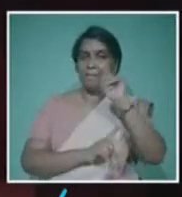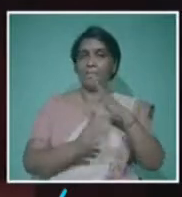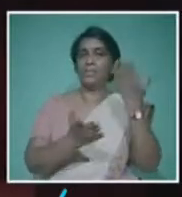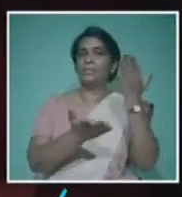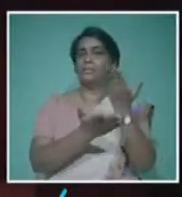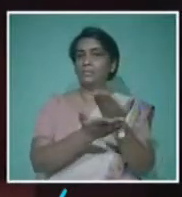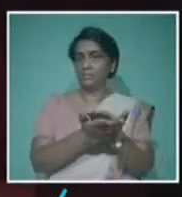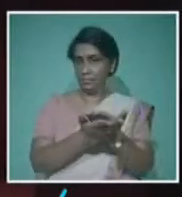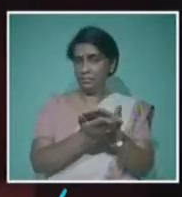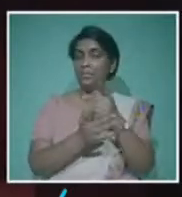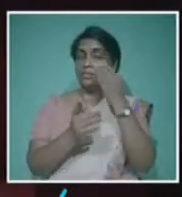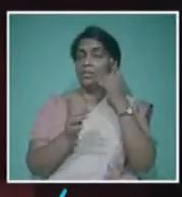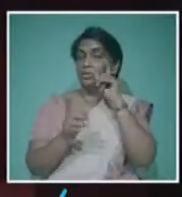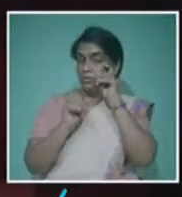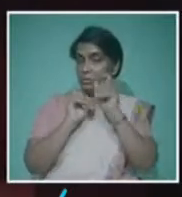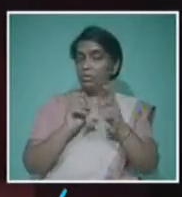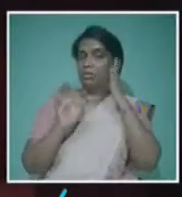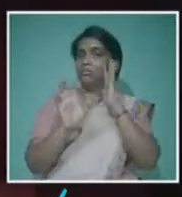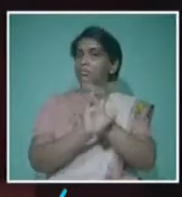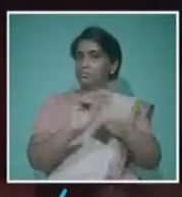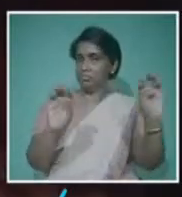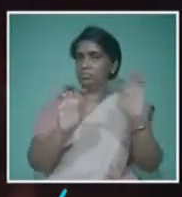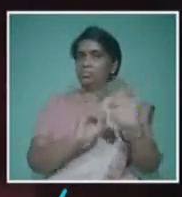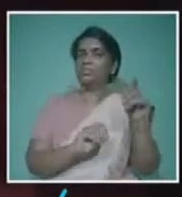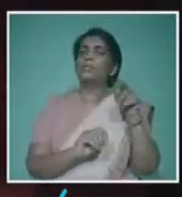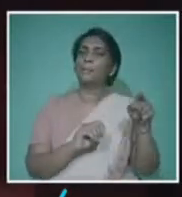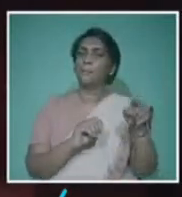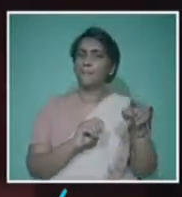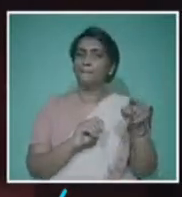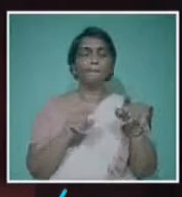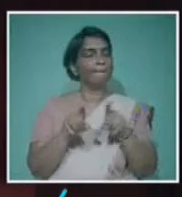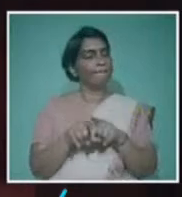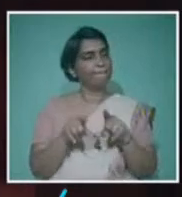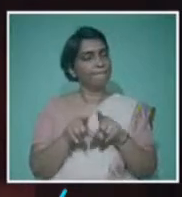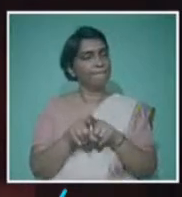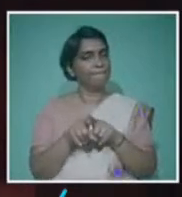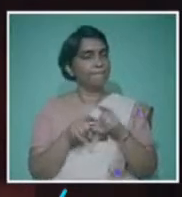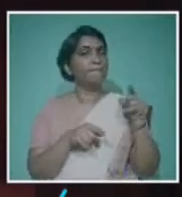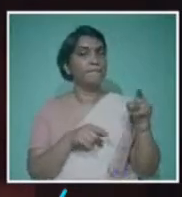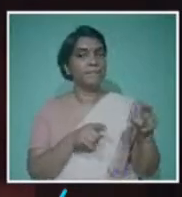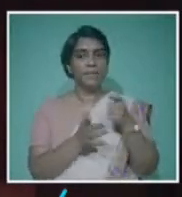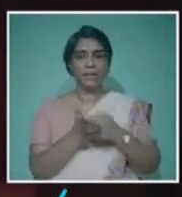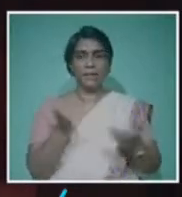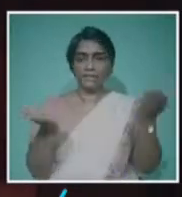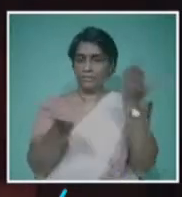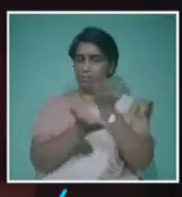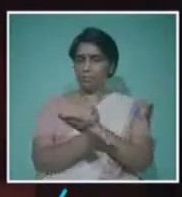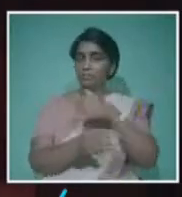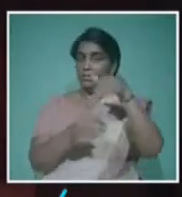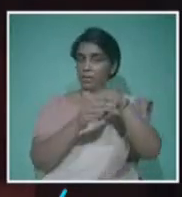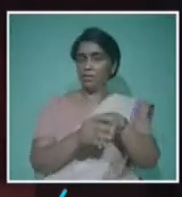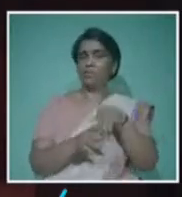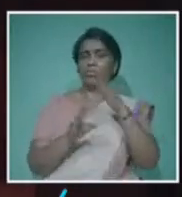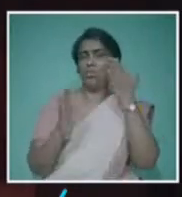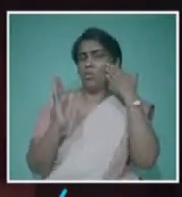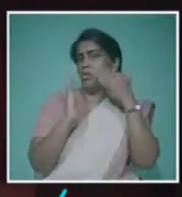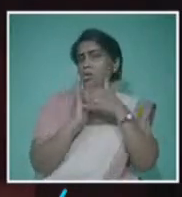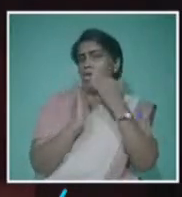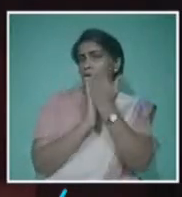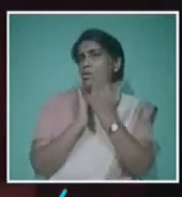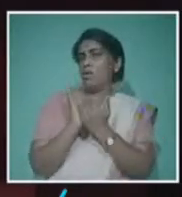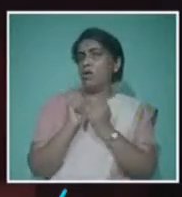කරන්න ඒ වගේම ඒක එලි දක්වන්න එවිට මේ ගිවිසුම තුළ එහි අන්තර්ගතය